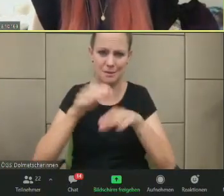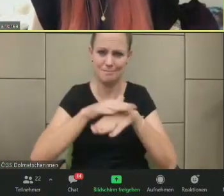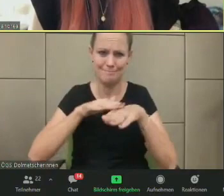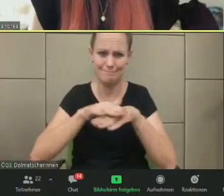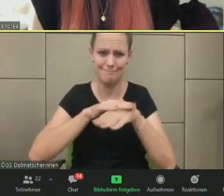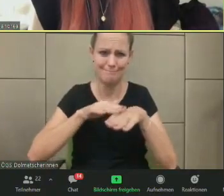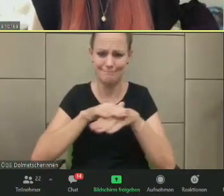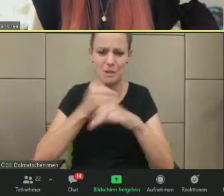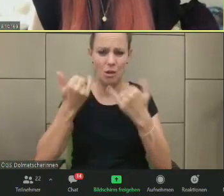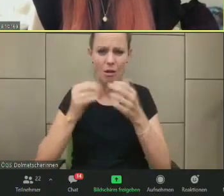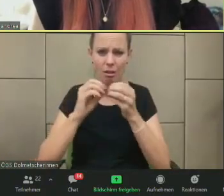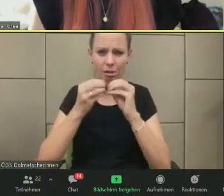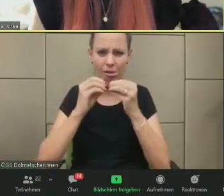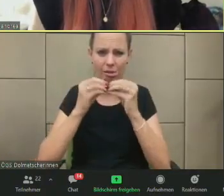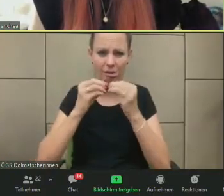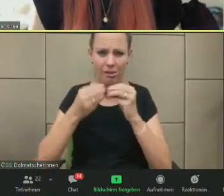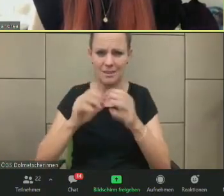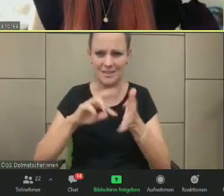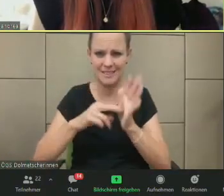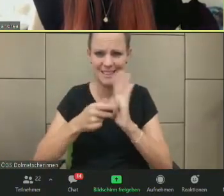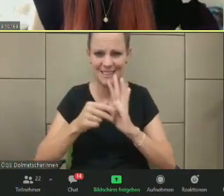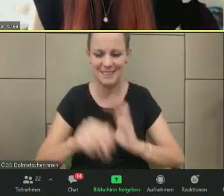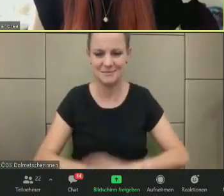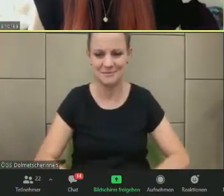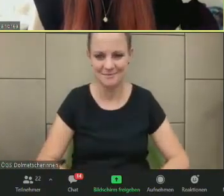haben heute ein bisschen den Wurm drin in der Technik.